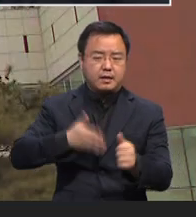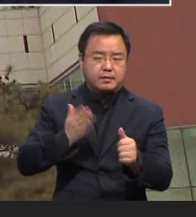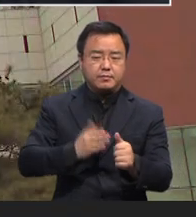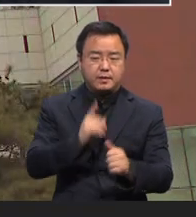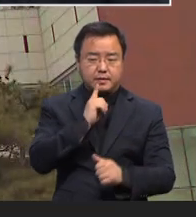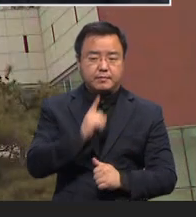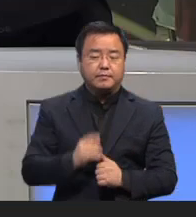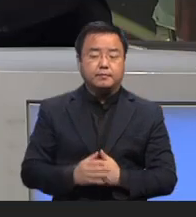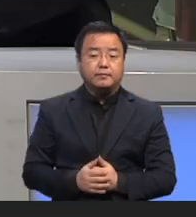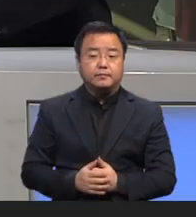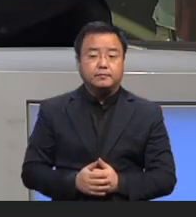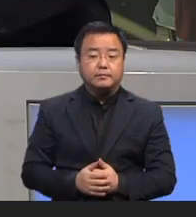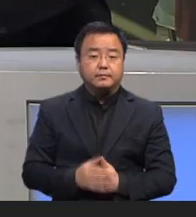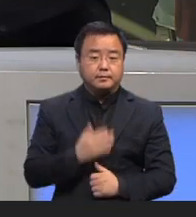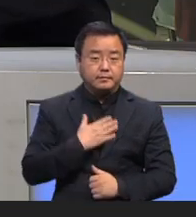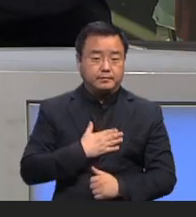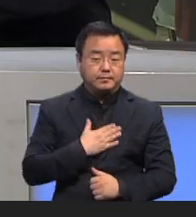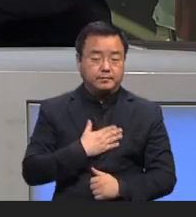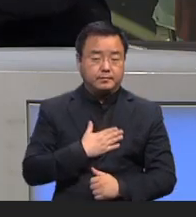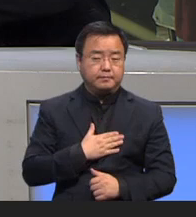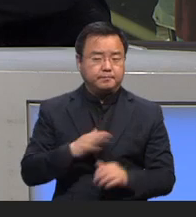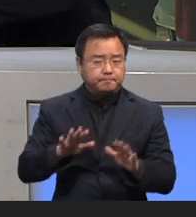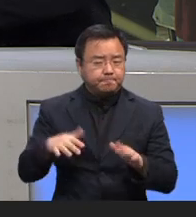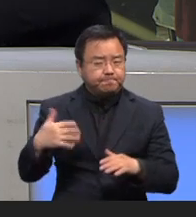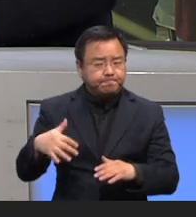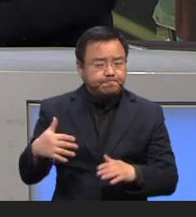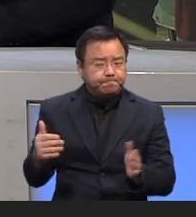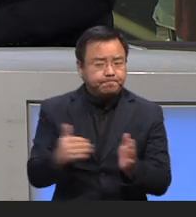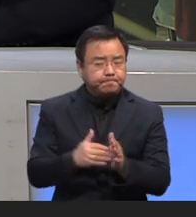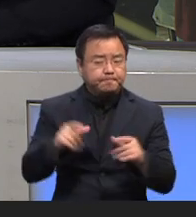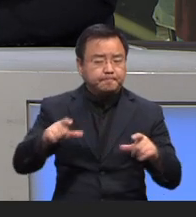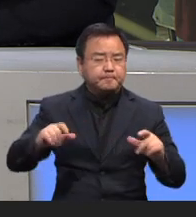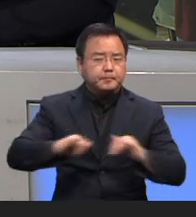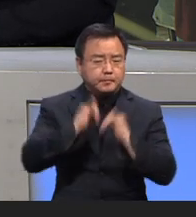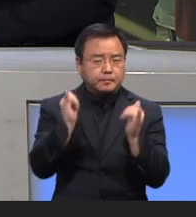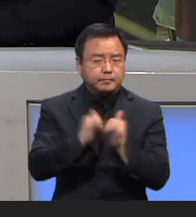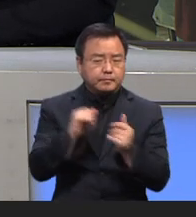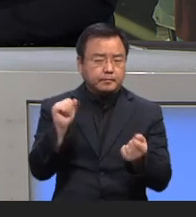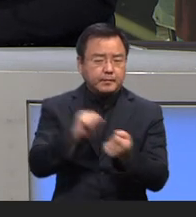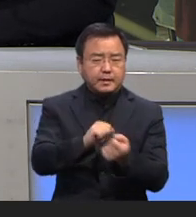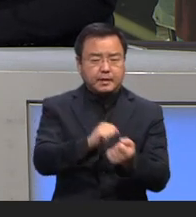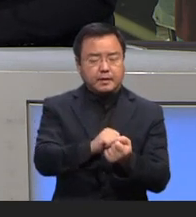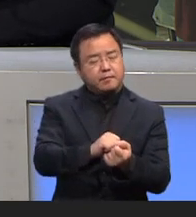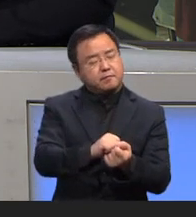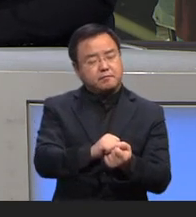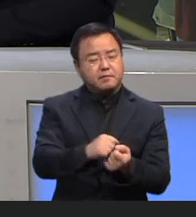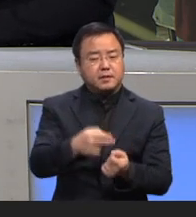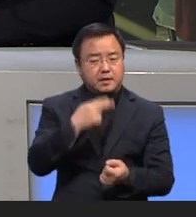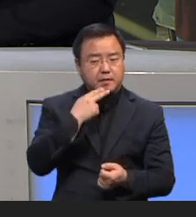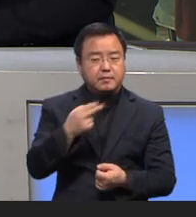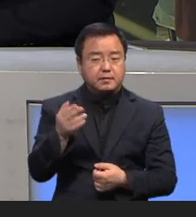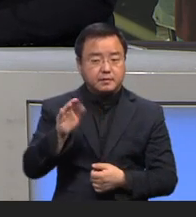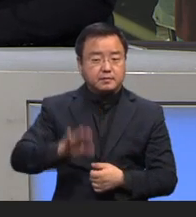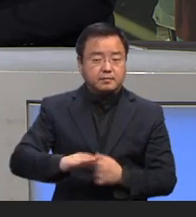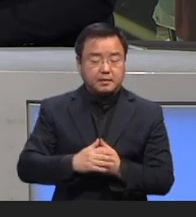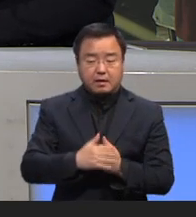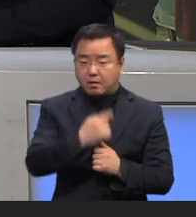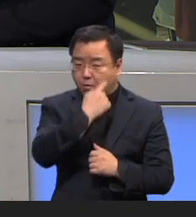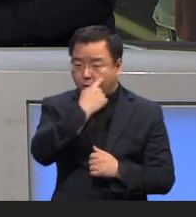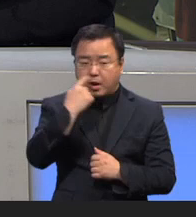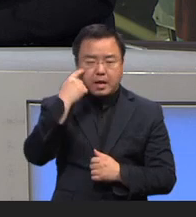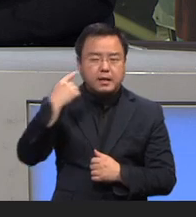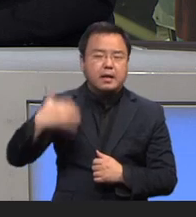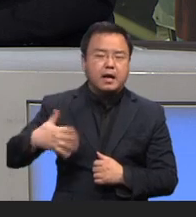상황입니다 음 응 네 알겠습니다 아직까지 지역 사회 가벼움이 확인되지는 않았지만 아무래도 학부모님들의 마음은